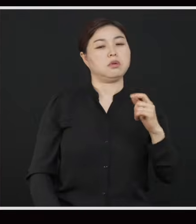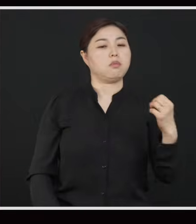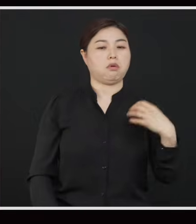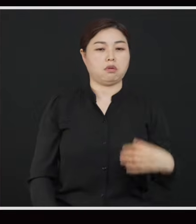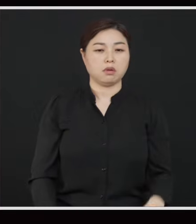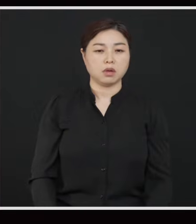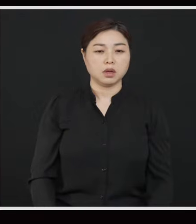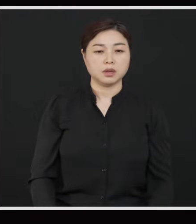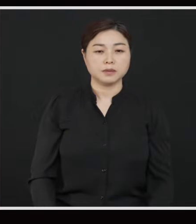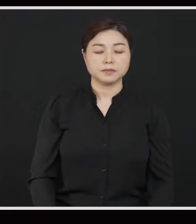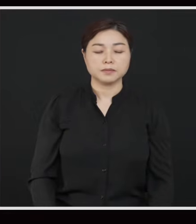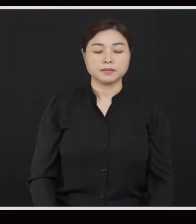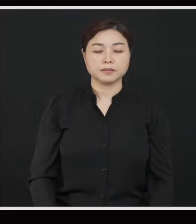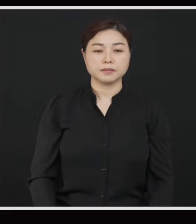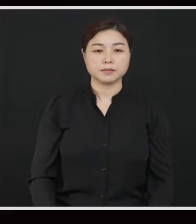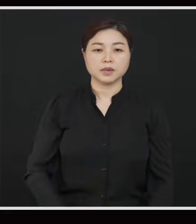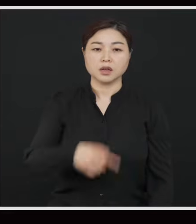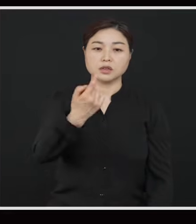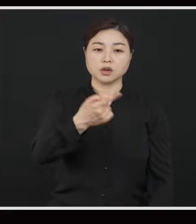그러죠. 지금